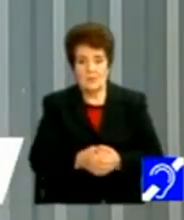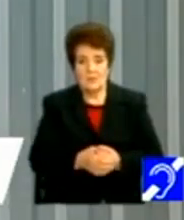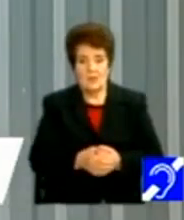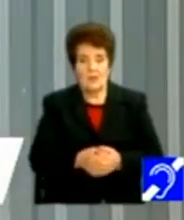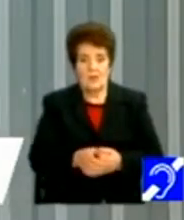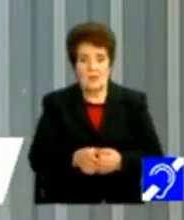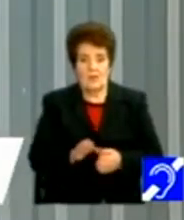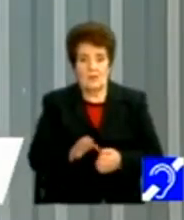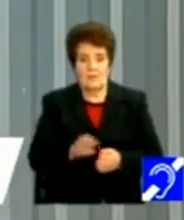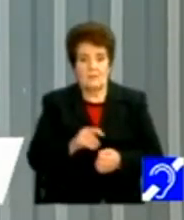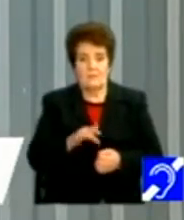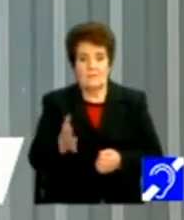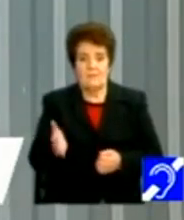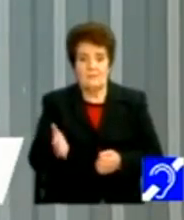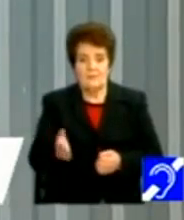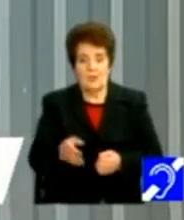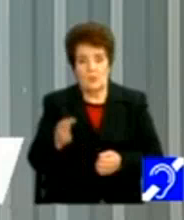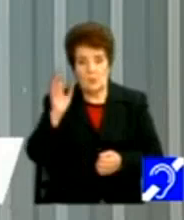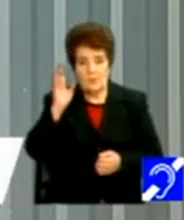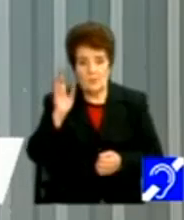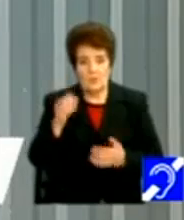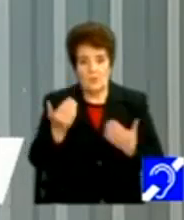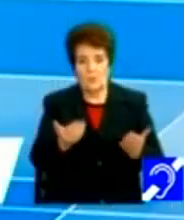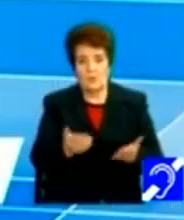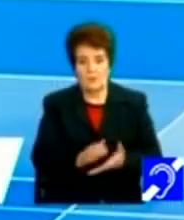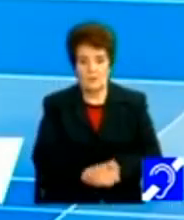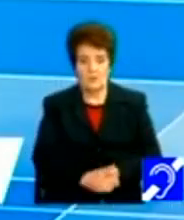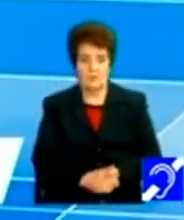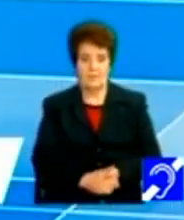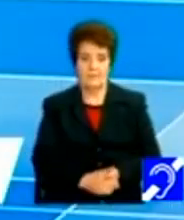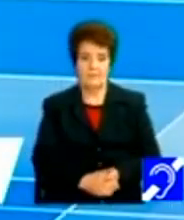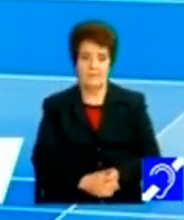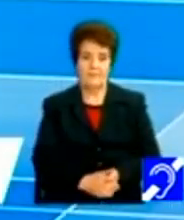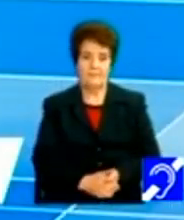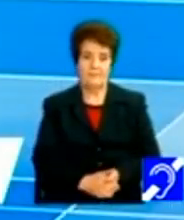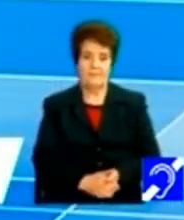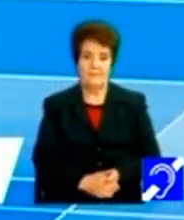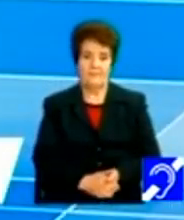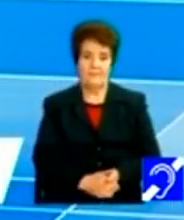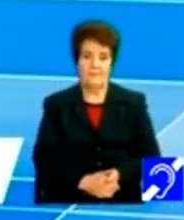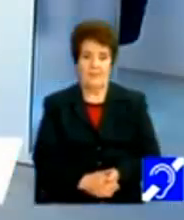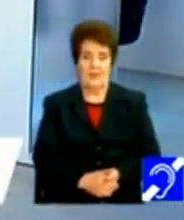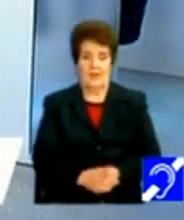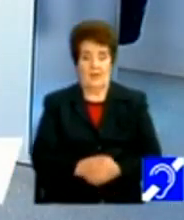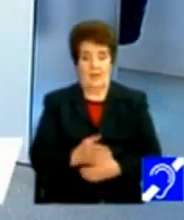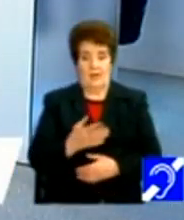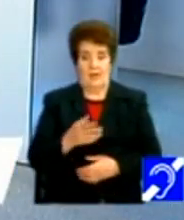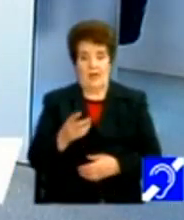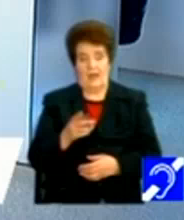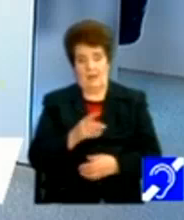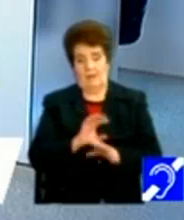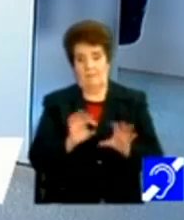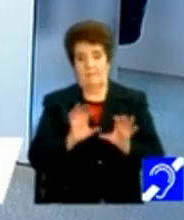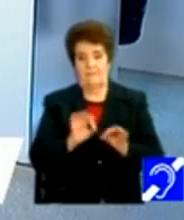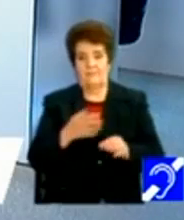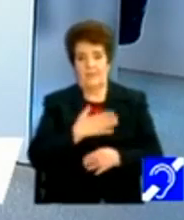alegeri, nu mă duc, Dumnezeu cu dânsul. Da, un material emoționant, doamnelor și